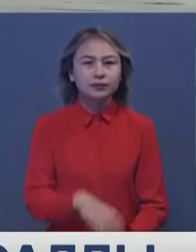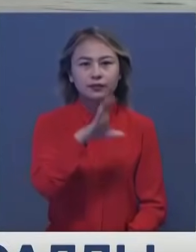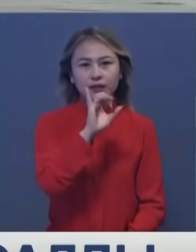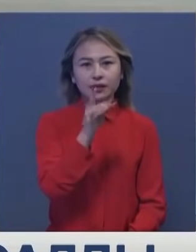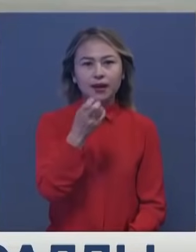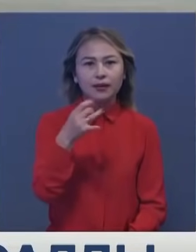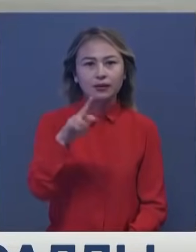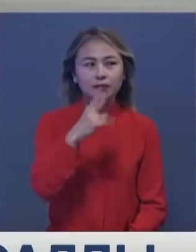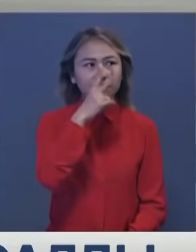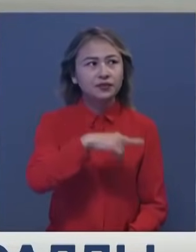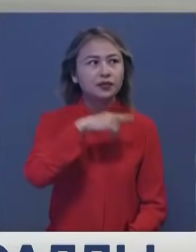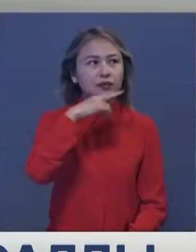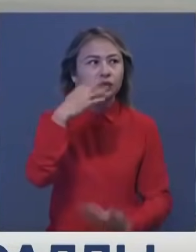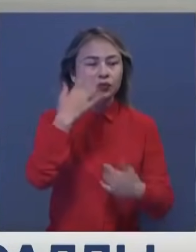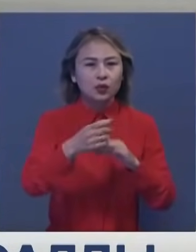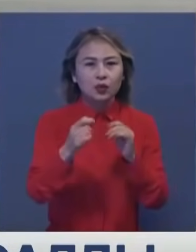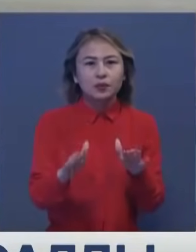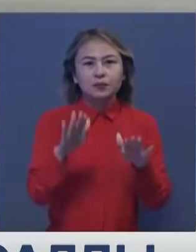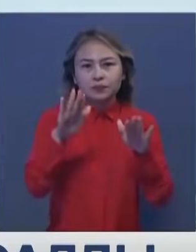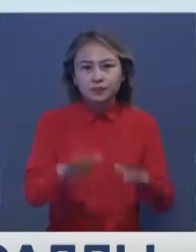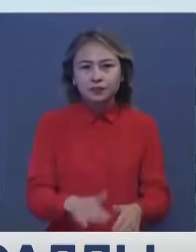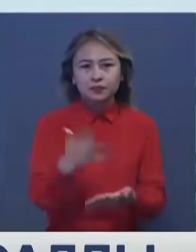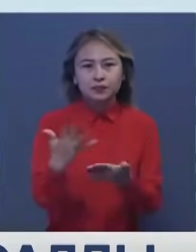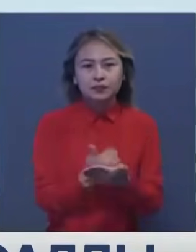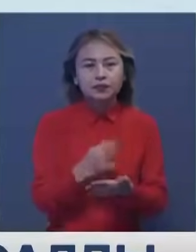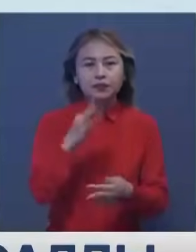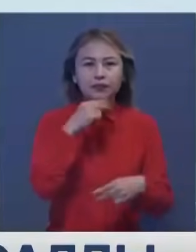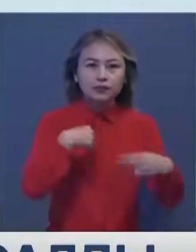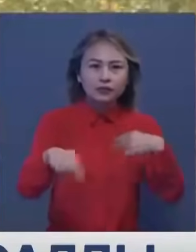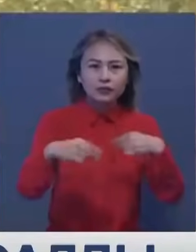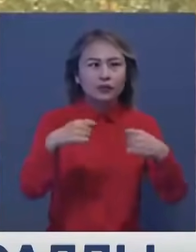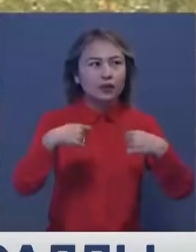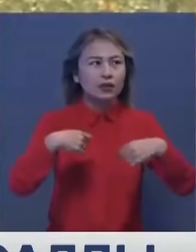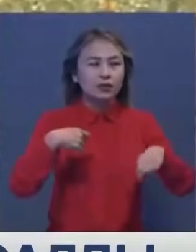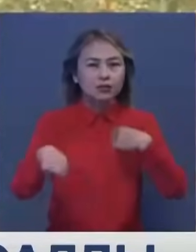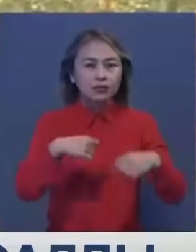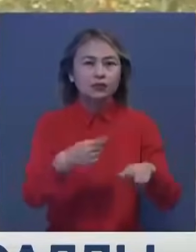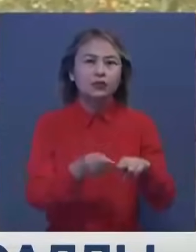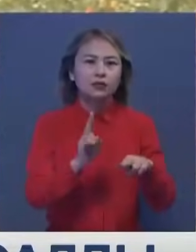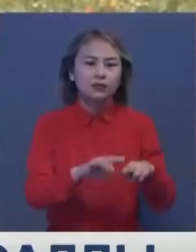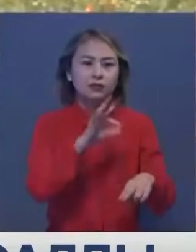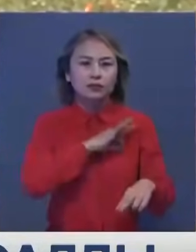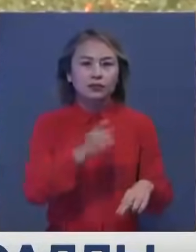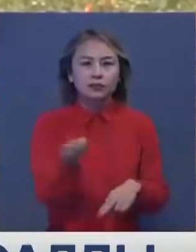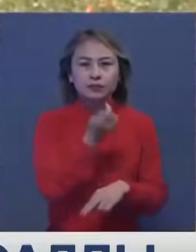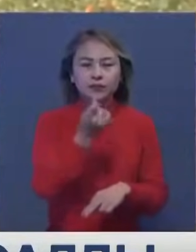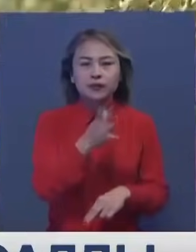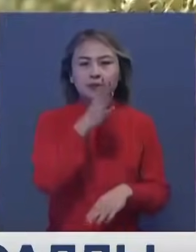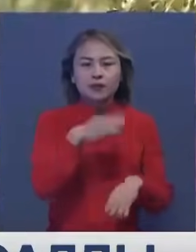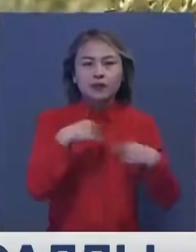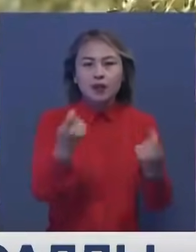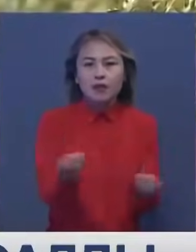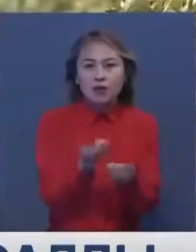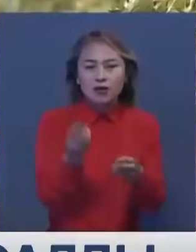Сырдарияның табаны көрініп жатқанына да көп болды. Дегенмен азық-түлік қауіпсіздігі үшін аз суды тиімді пайдаланып, егін егіп, өнім алу керек. Осы